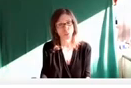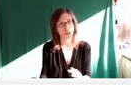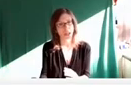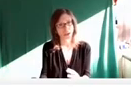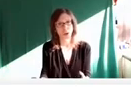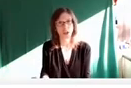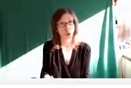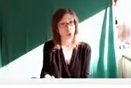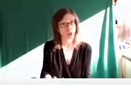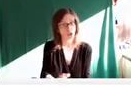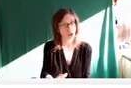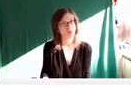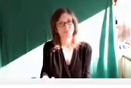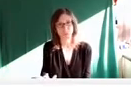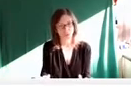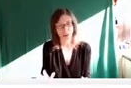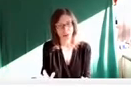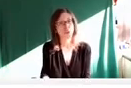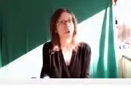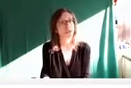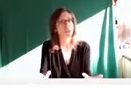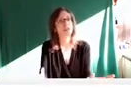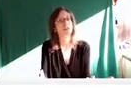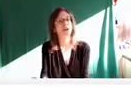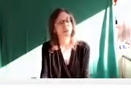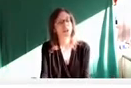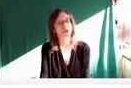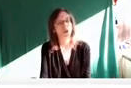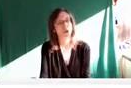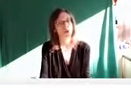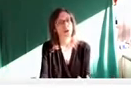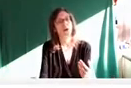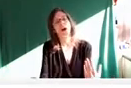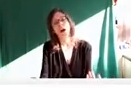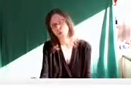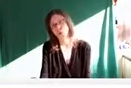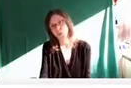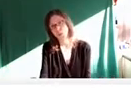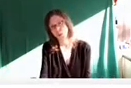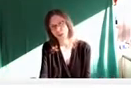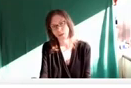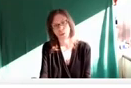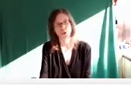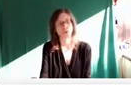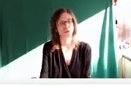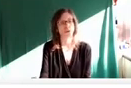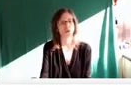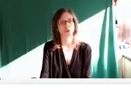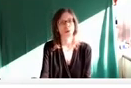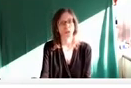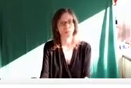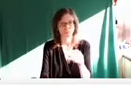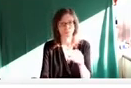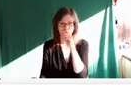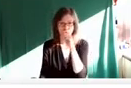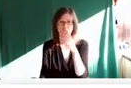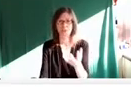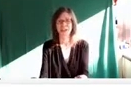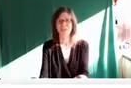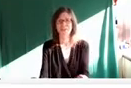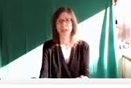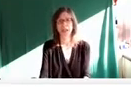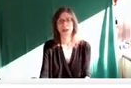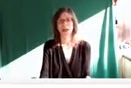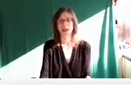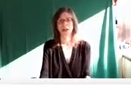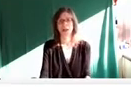données publiques, données protégées. Évidemment, il faut adapter ces recommandations-là en fonction de ses besoins, en fonction de son domaine.